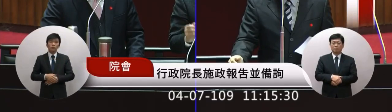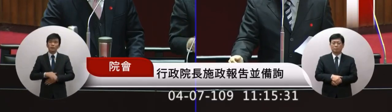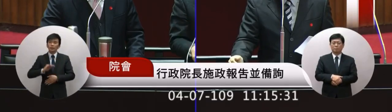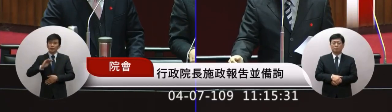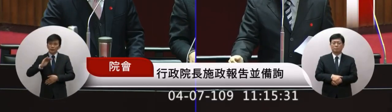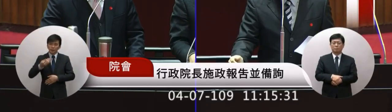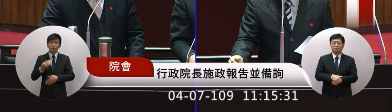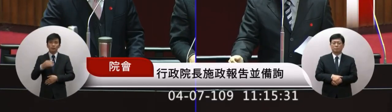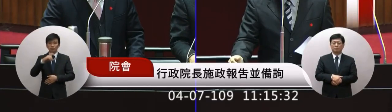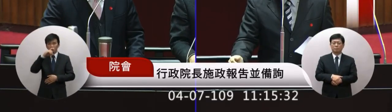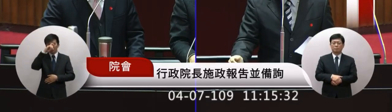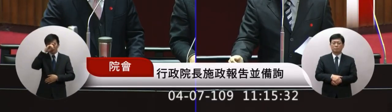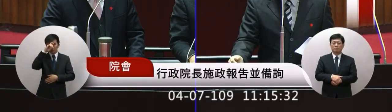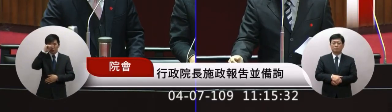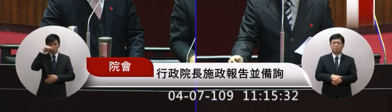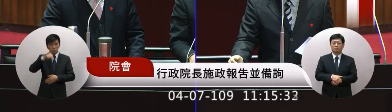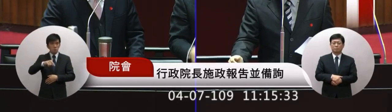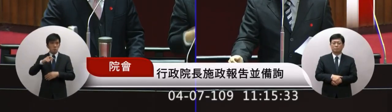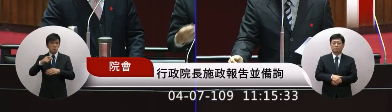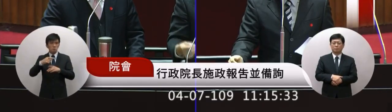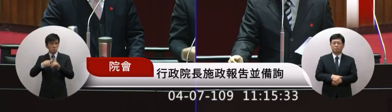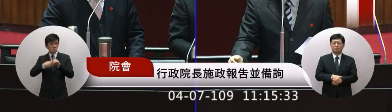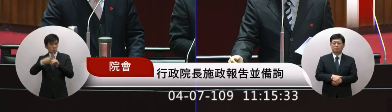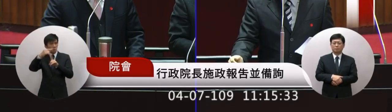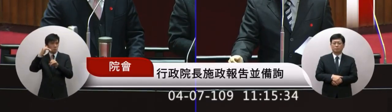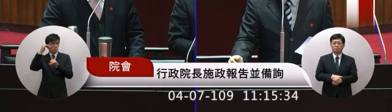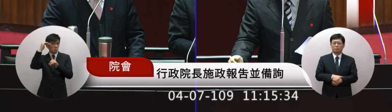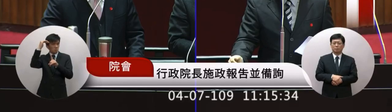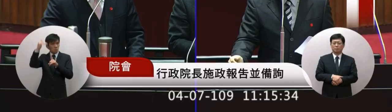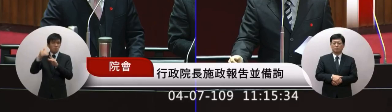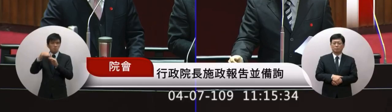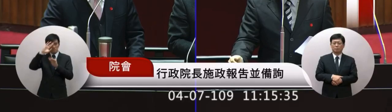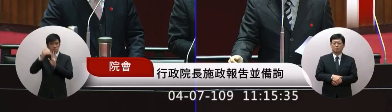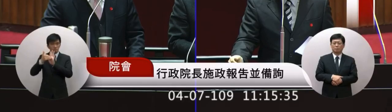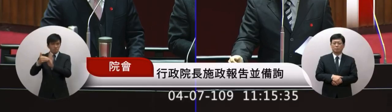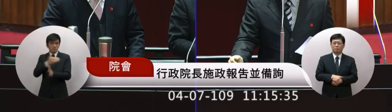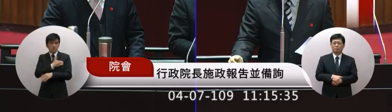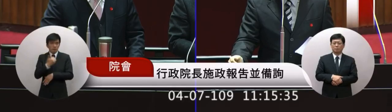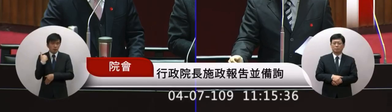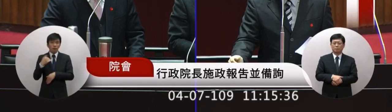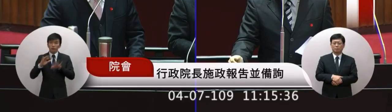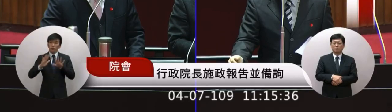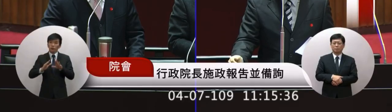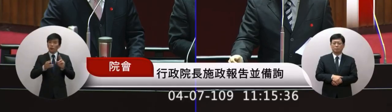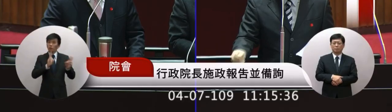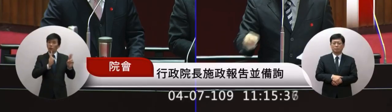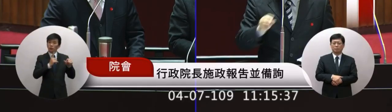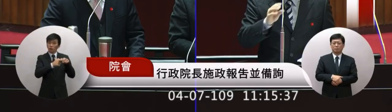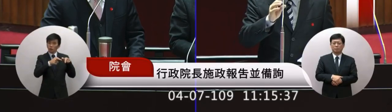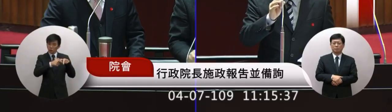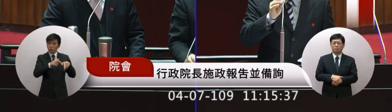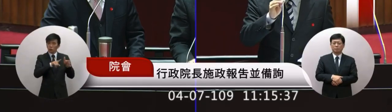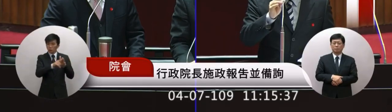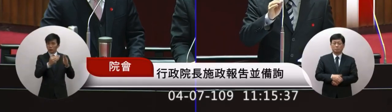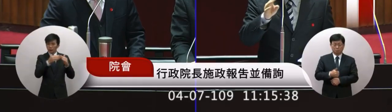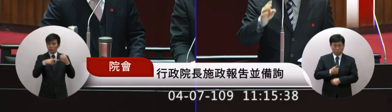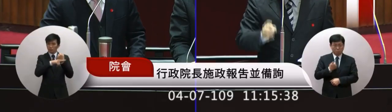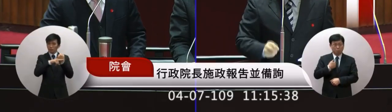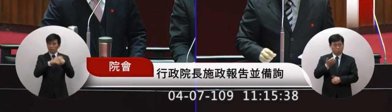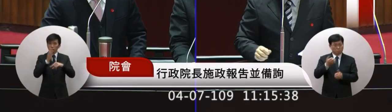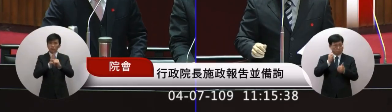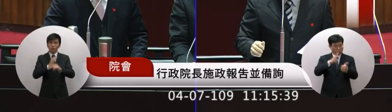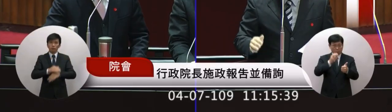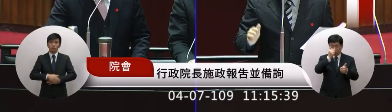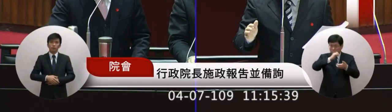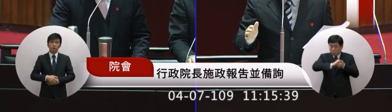高的这种规格的防疫啊，目前我们也跟专家在做这方面的演绎啦齁。 其实哦，您刚刚讲